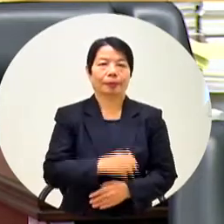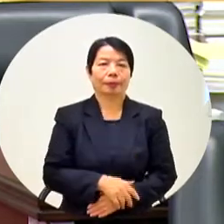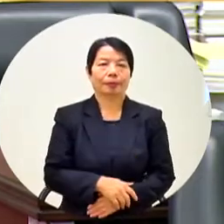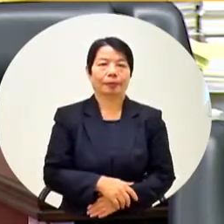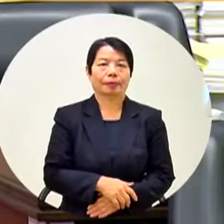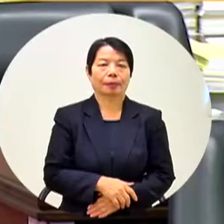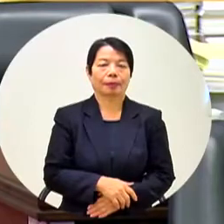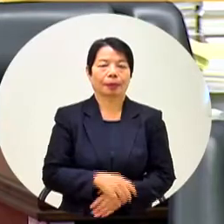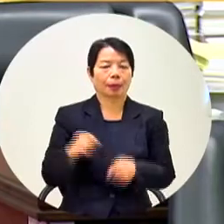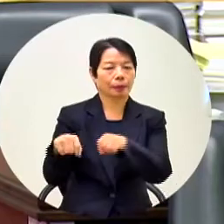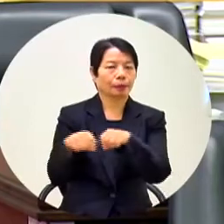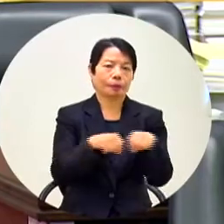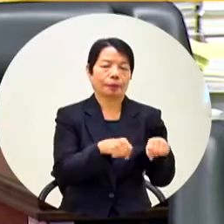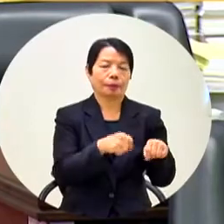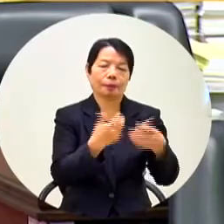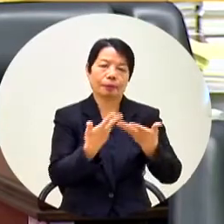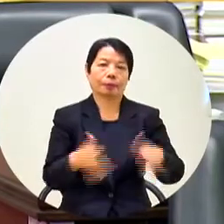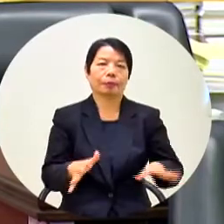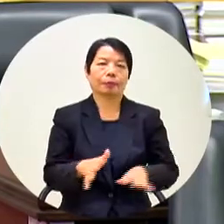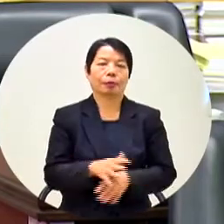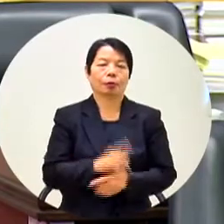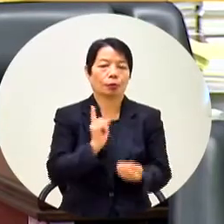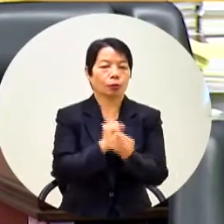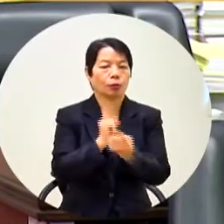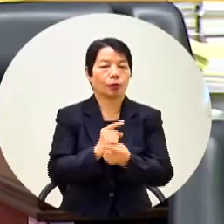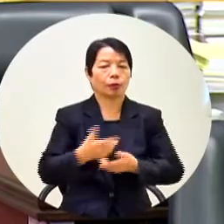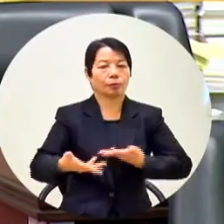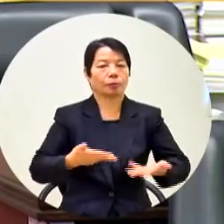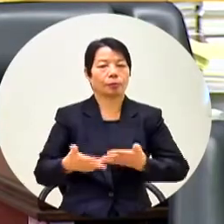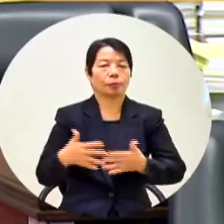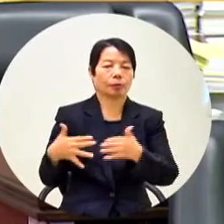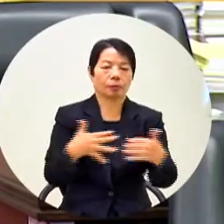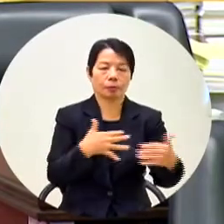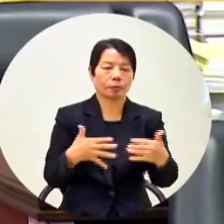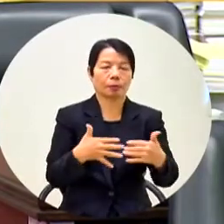济，咱真正问政甲施政的时间